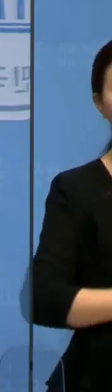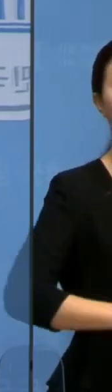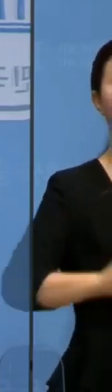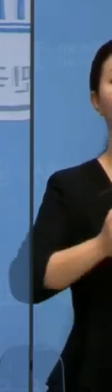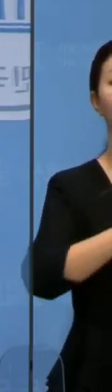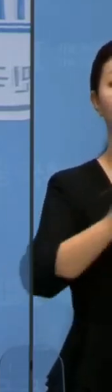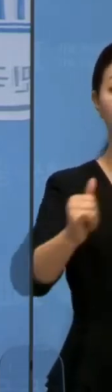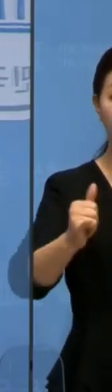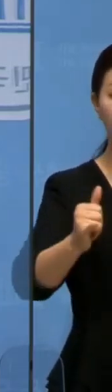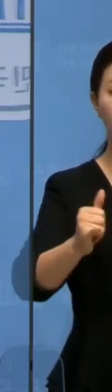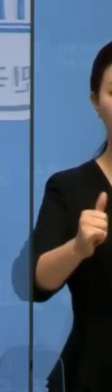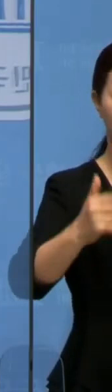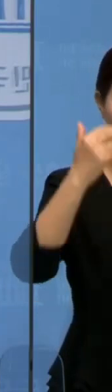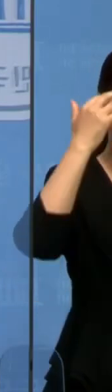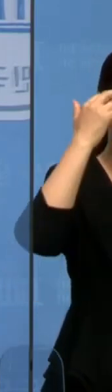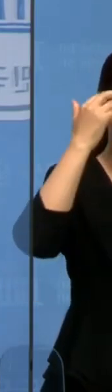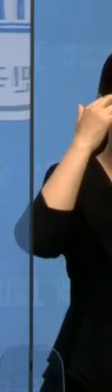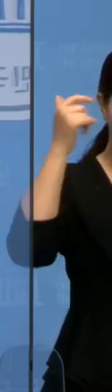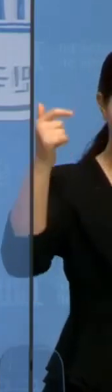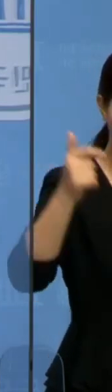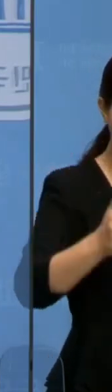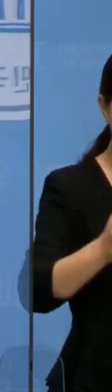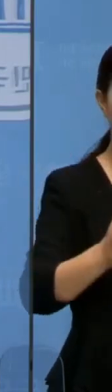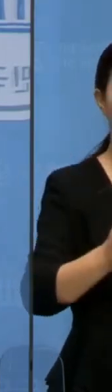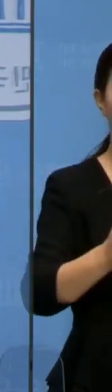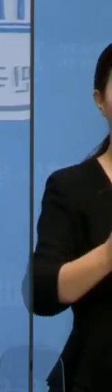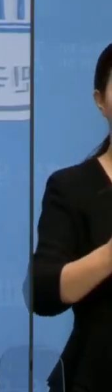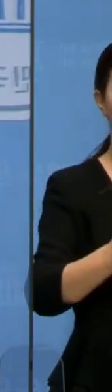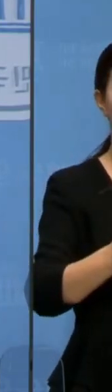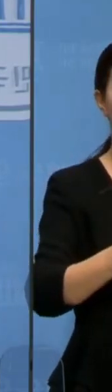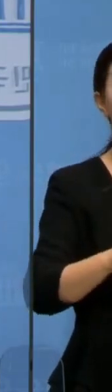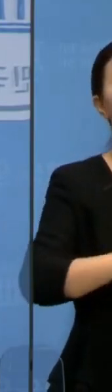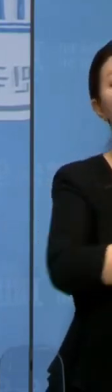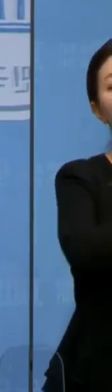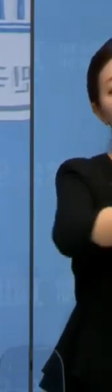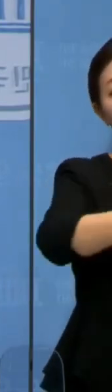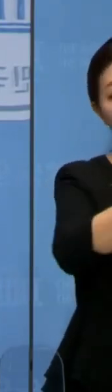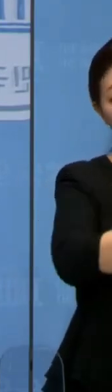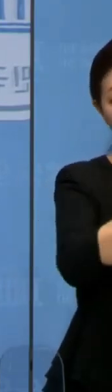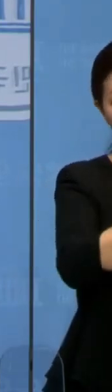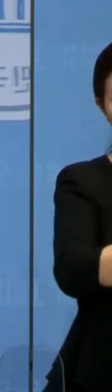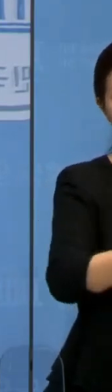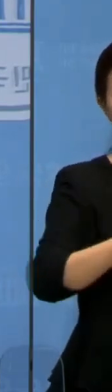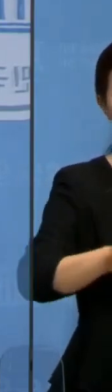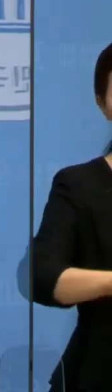국민의 고통을 덜어주는 것이 정부 여당의 책무입니다.